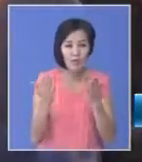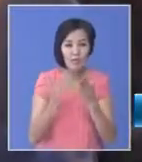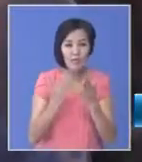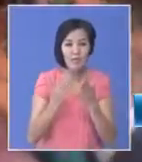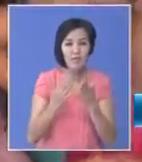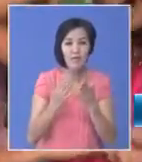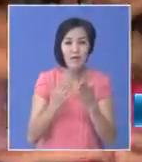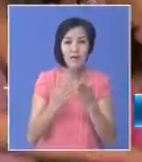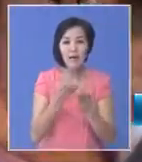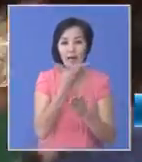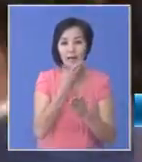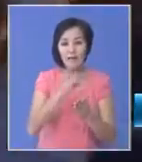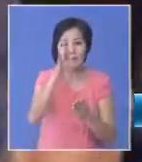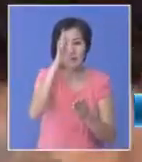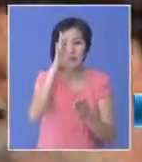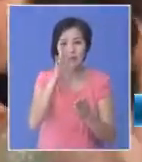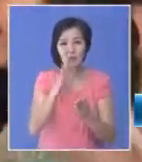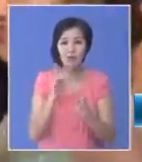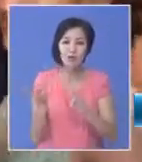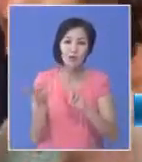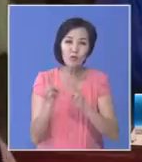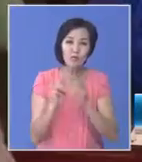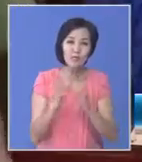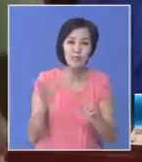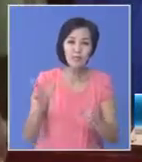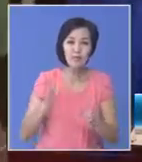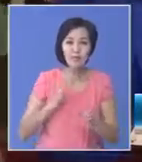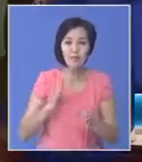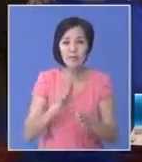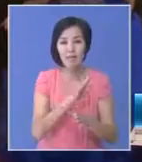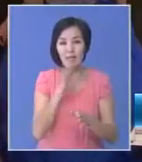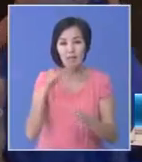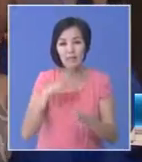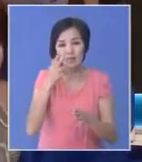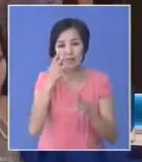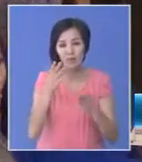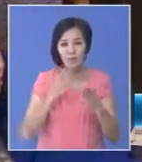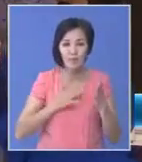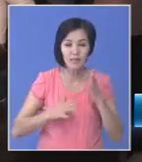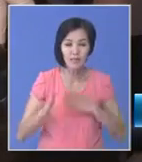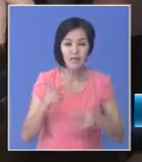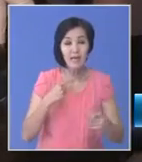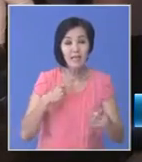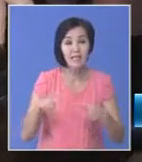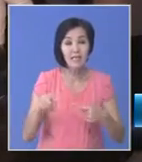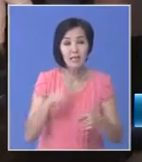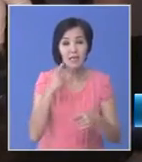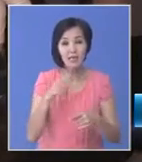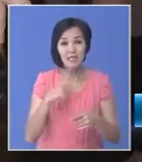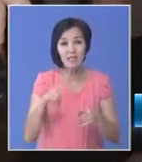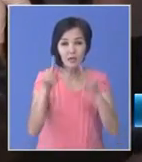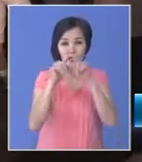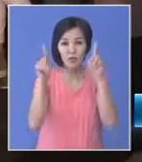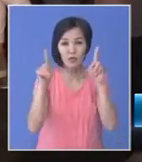мен Ханшайымға айналған. Жұптасып биге басты. Қаумалаған ата-аналары көріп мәз. Ерекше айтып кететіні білім ұясының жұлдызы